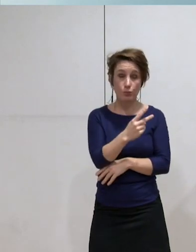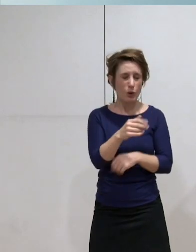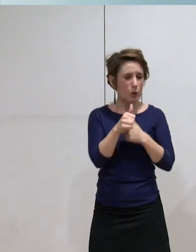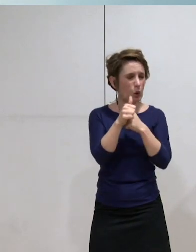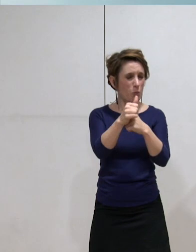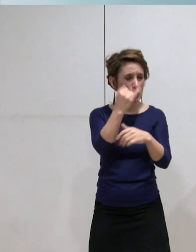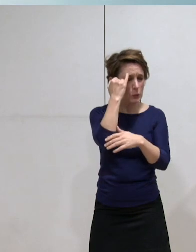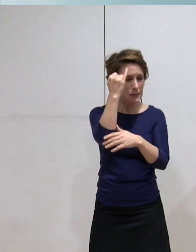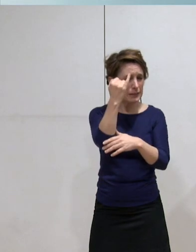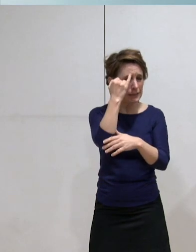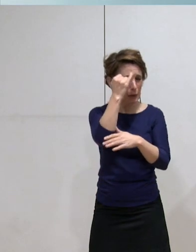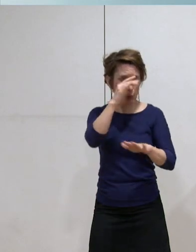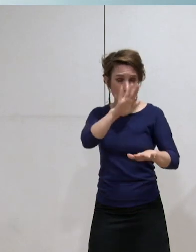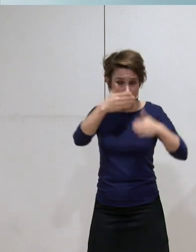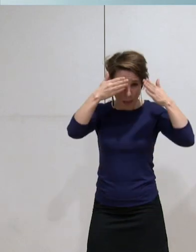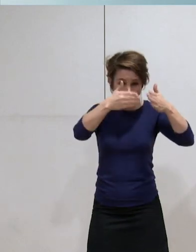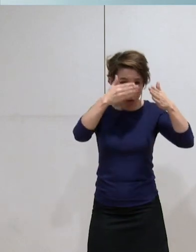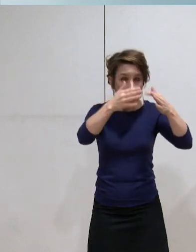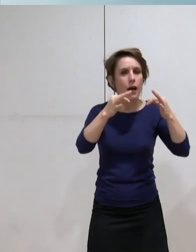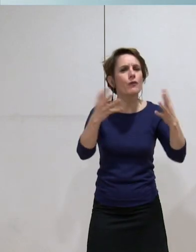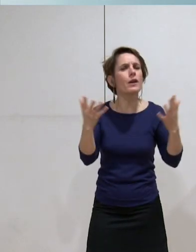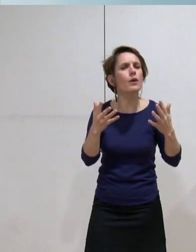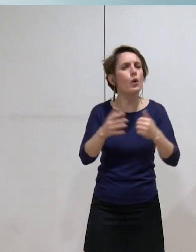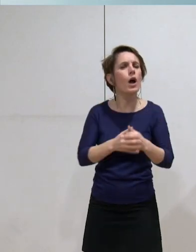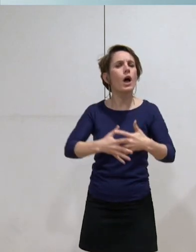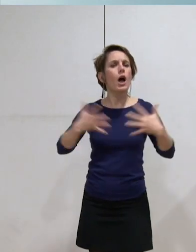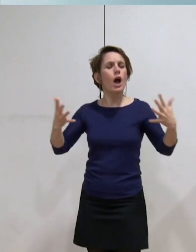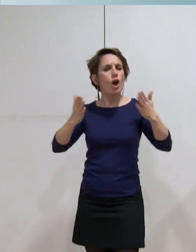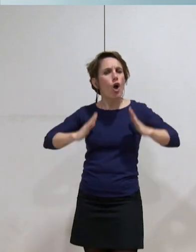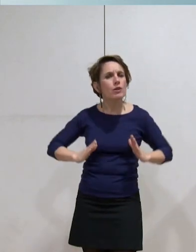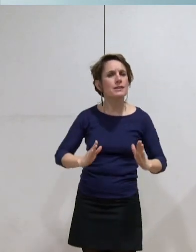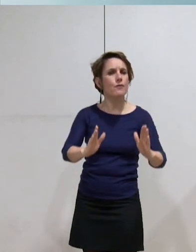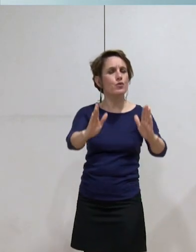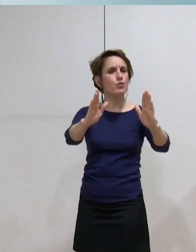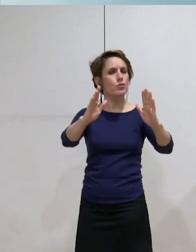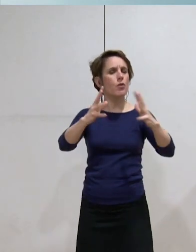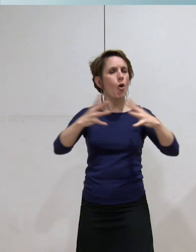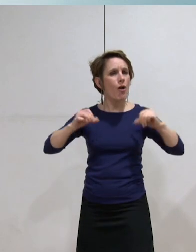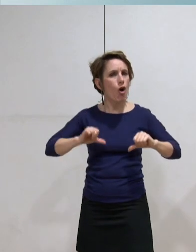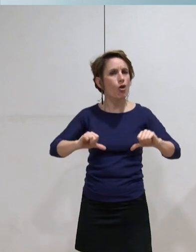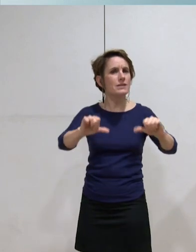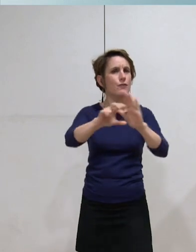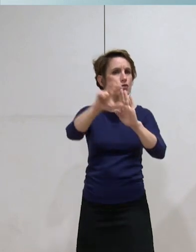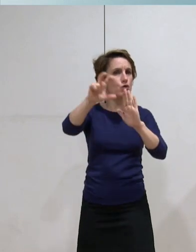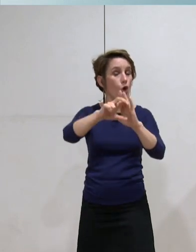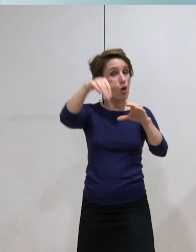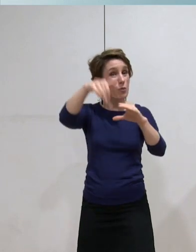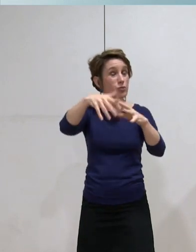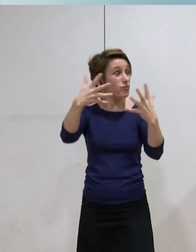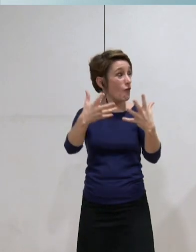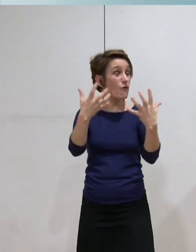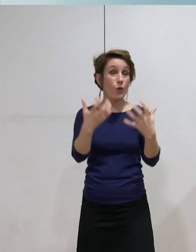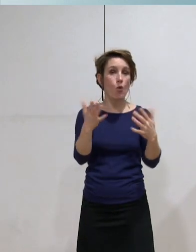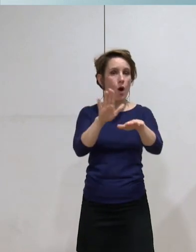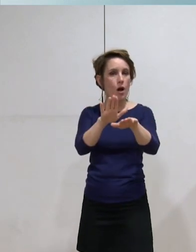d'interdiction de circulation sur les grands axes qui irriguent le centre de Grenoble alors j'ai entendu la